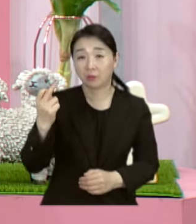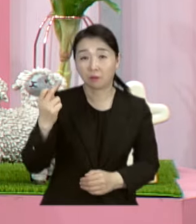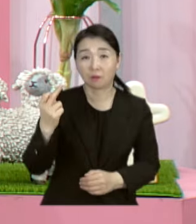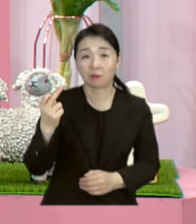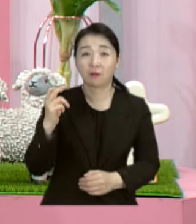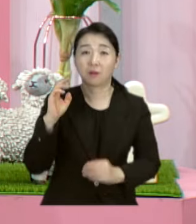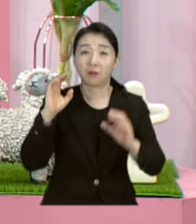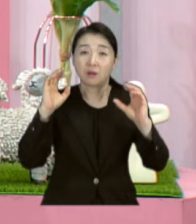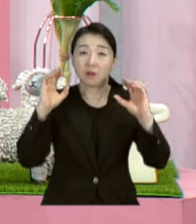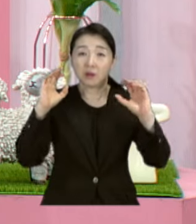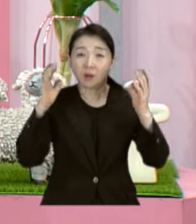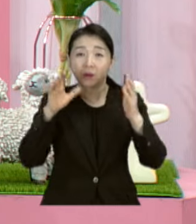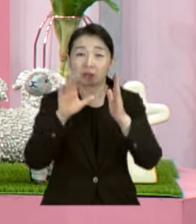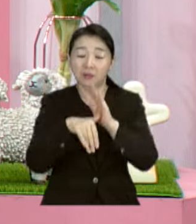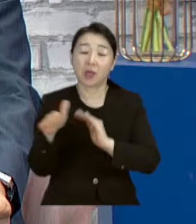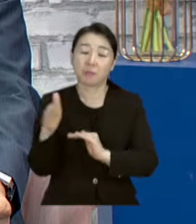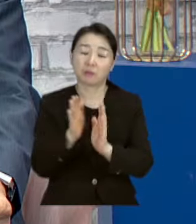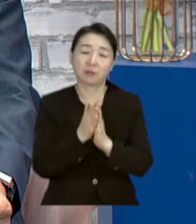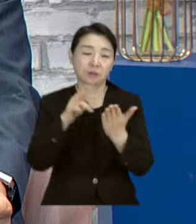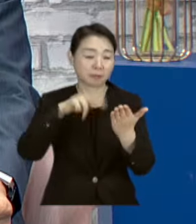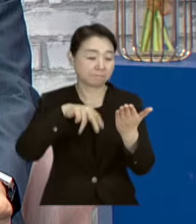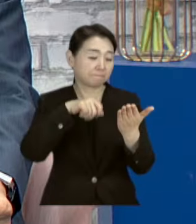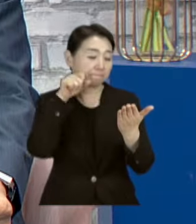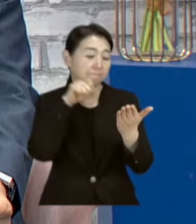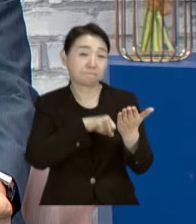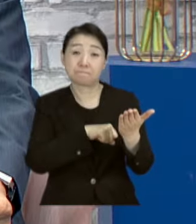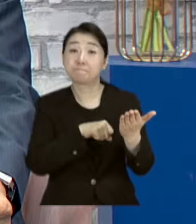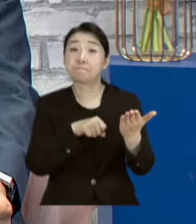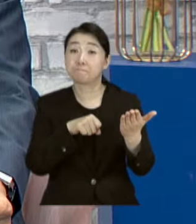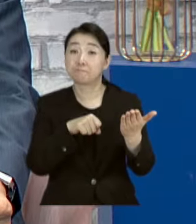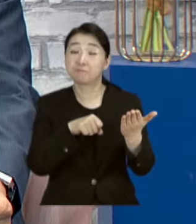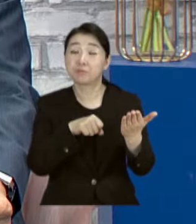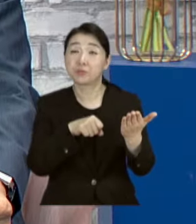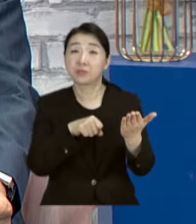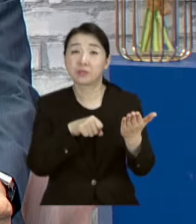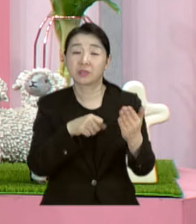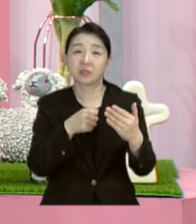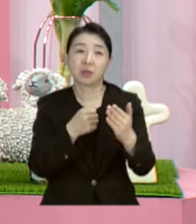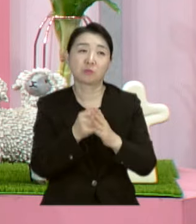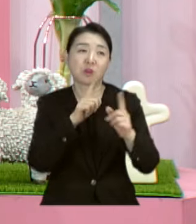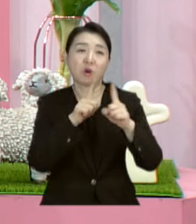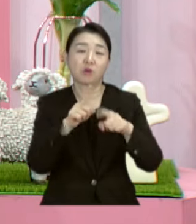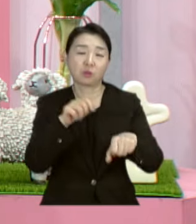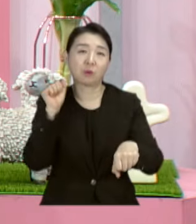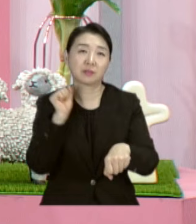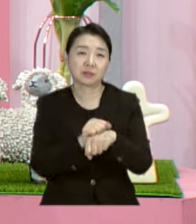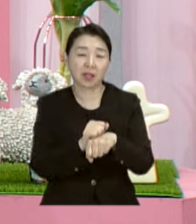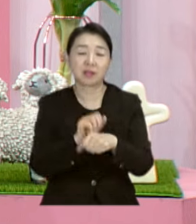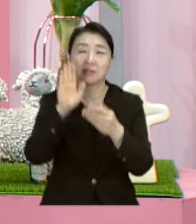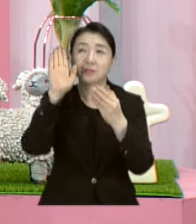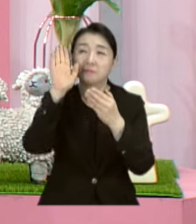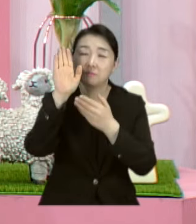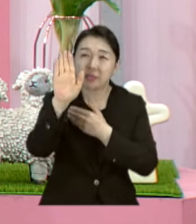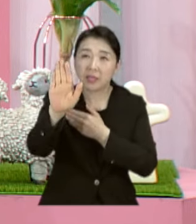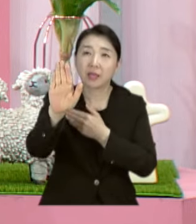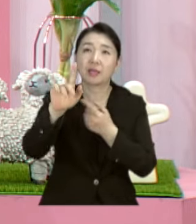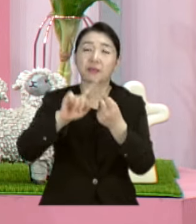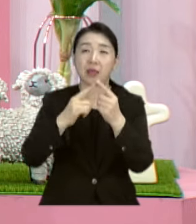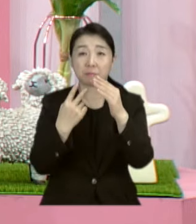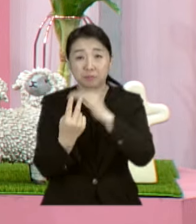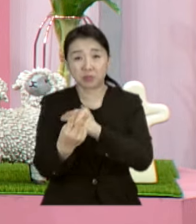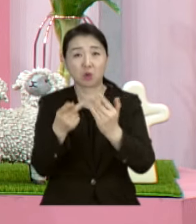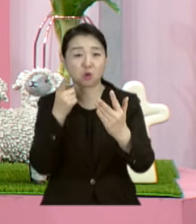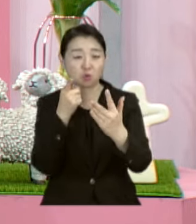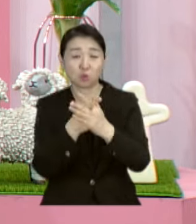새벽 기도에 한마디로 붐이 일어났잖아요. 네. 저희 형님은 책을 어릴 때부터 많이 읽어서 이 언어